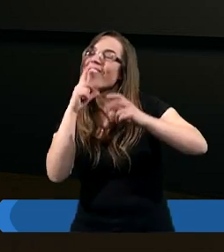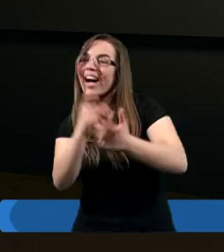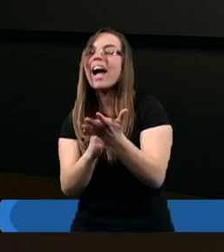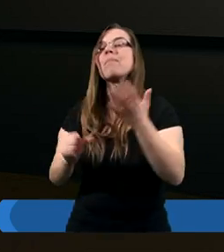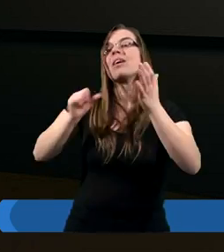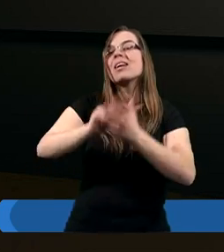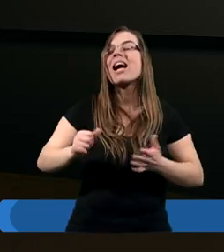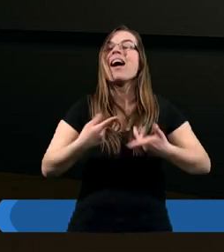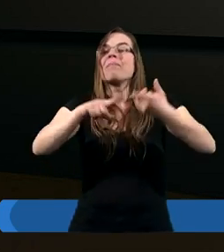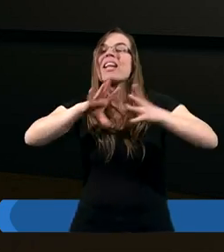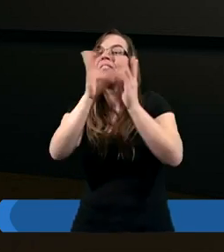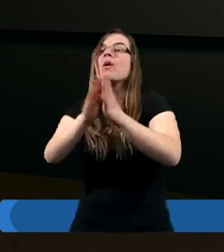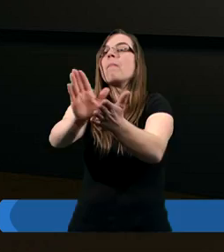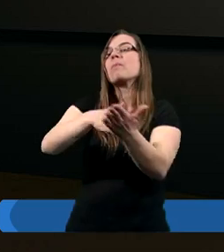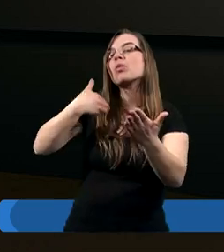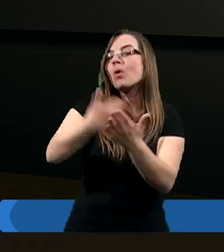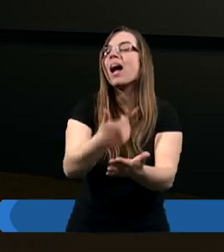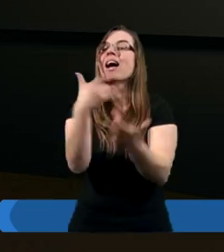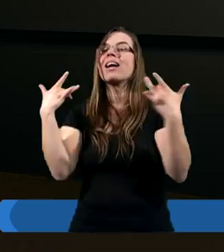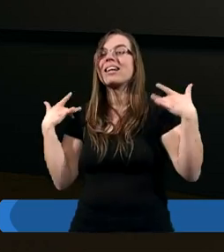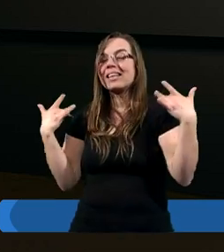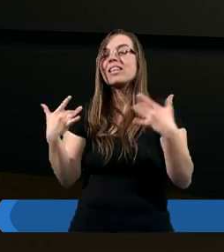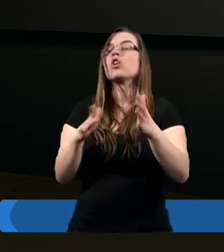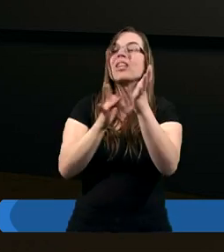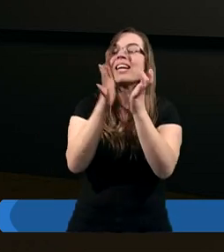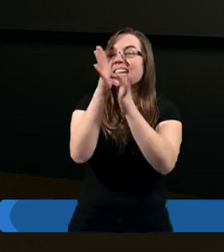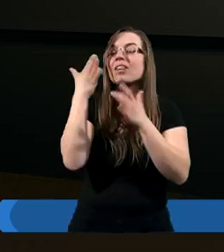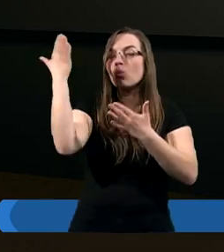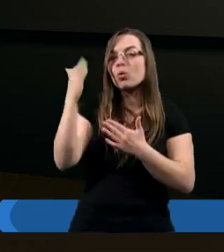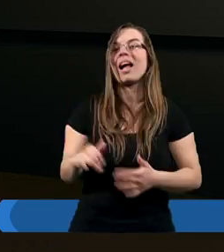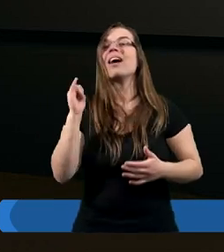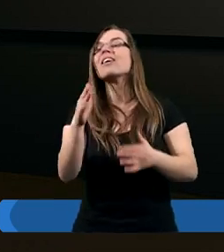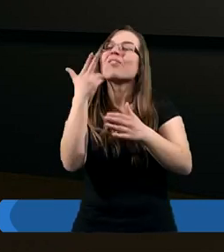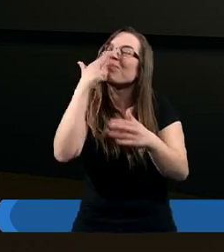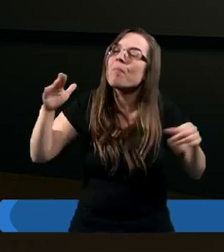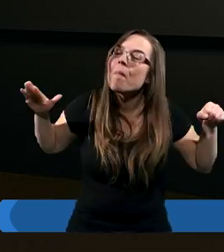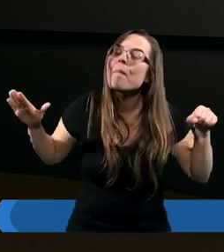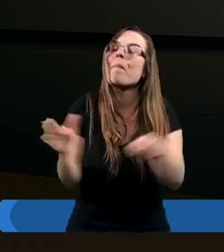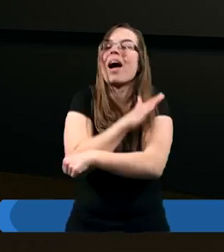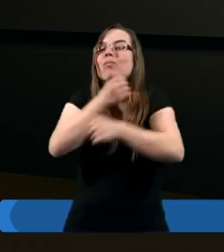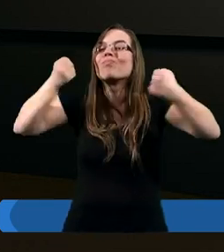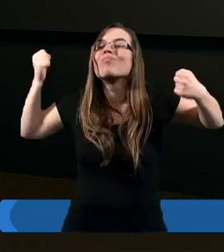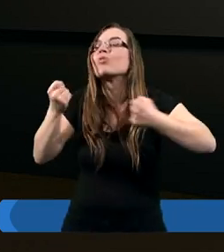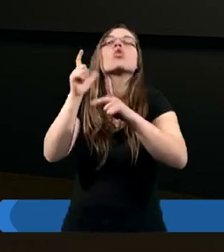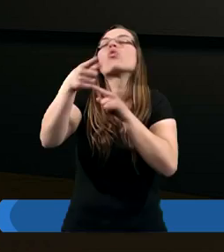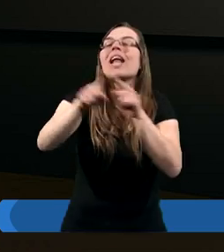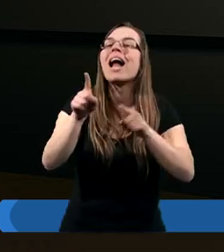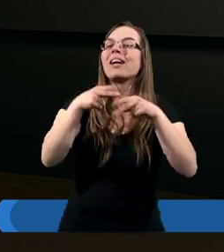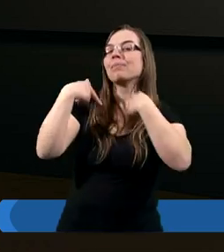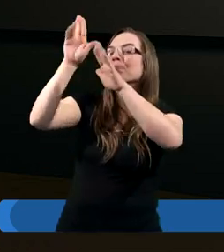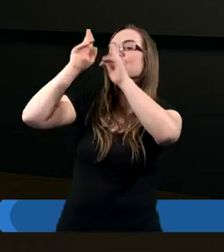pokazuje przykład Chrystusa, który żył dla Boga. Pokazał najpełniej, co to znaczy żyć dla Boga w